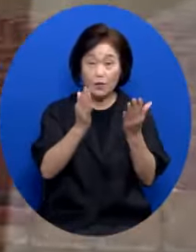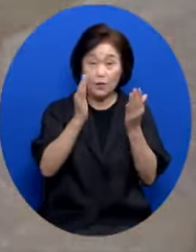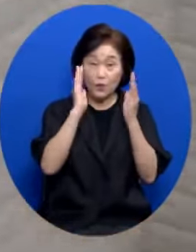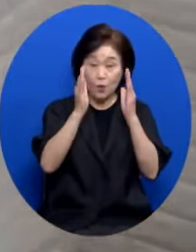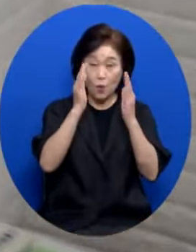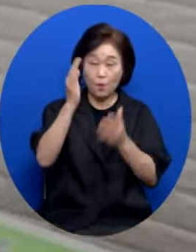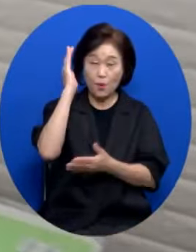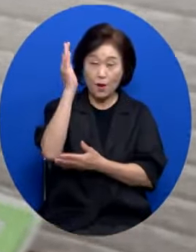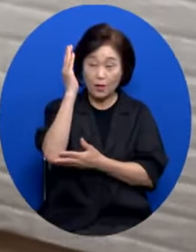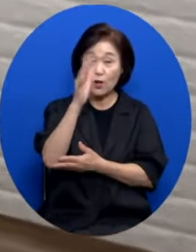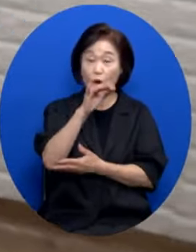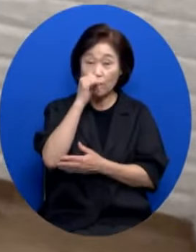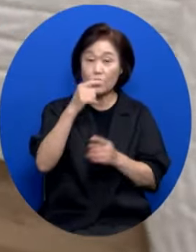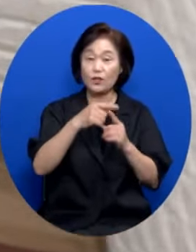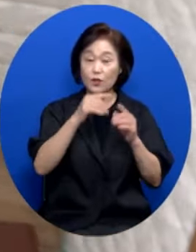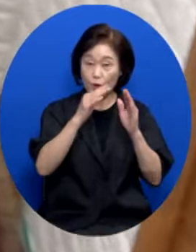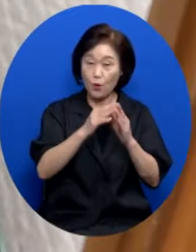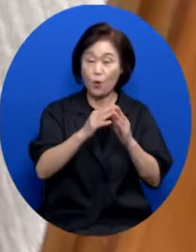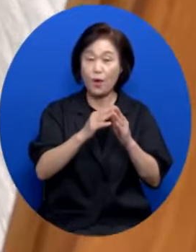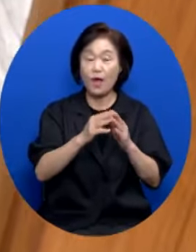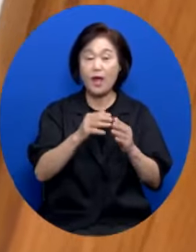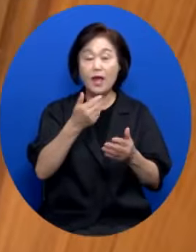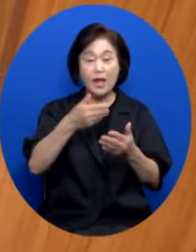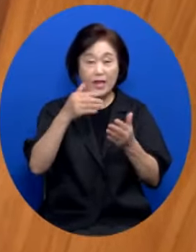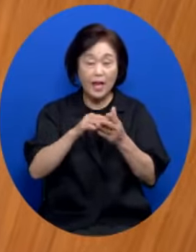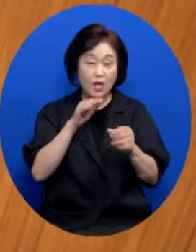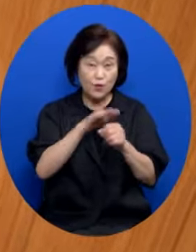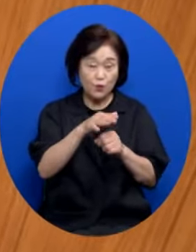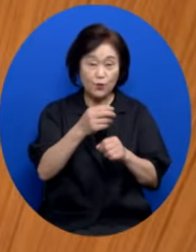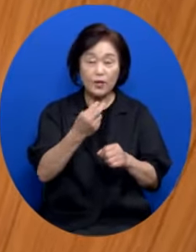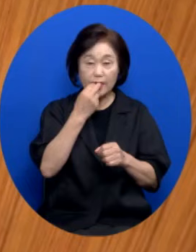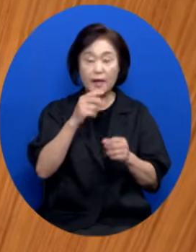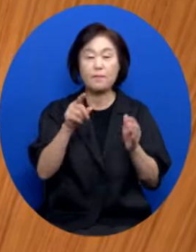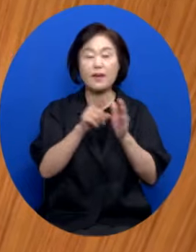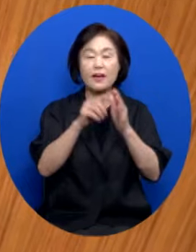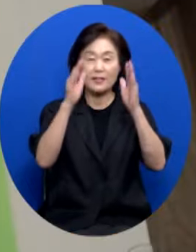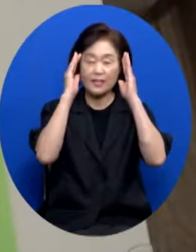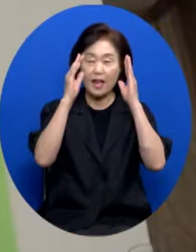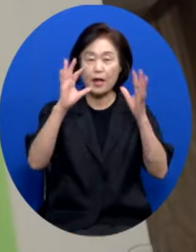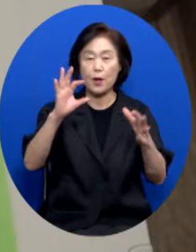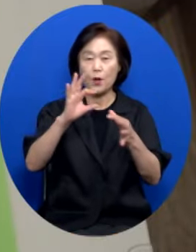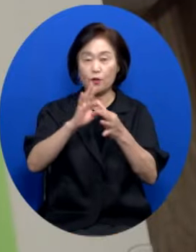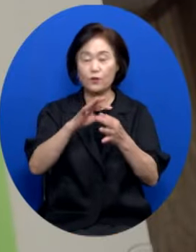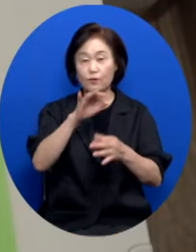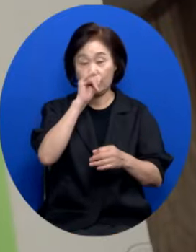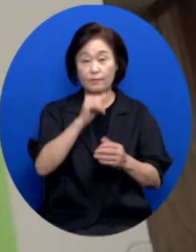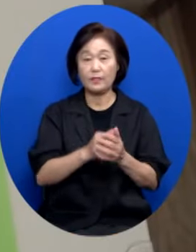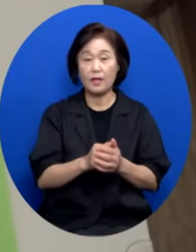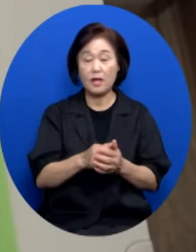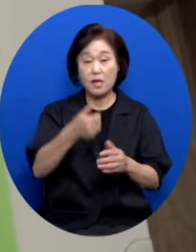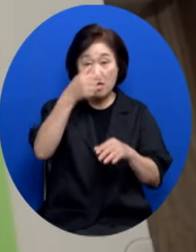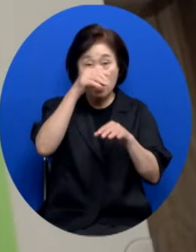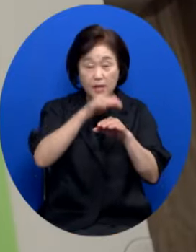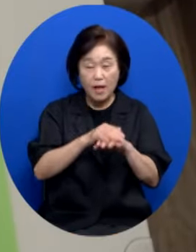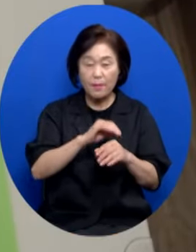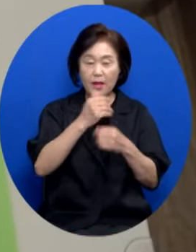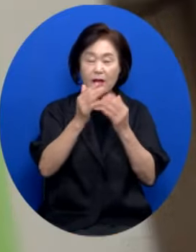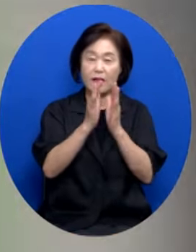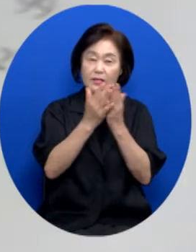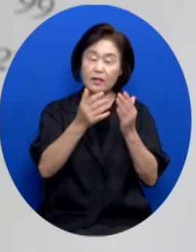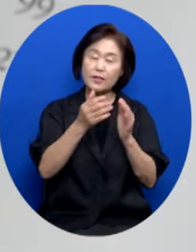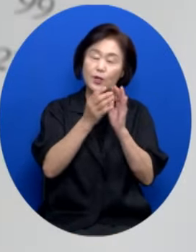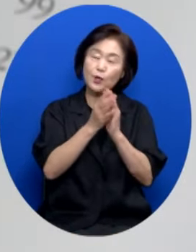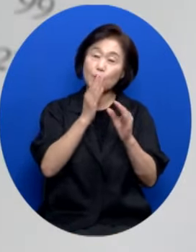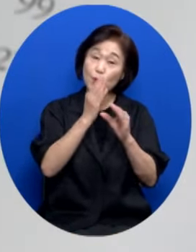방향성. 소속교단의 정신인 개혁주의 생명신학에 맞닿아 있습니다. 특히 목양교회의 예배, 성경, 기도